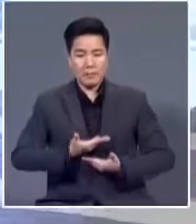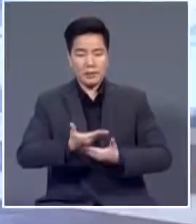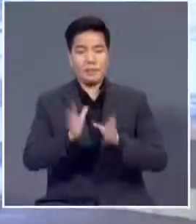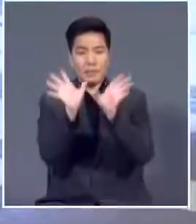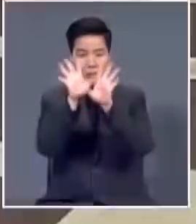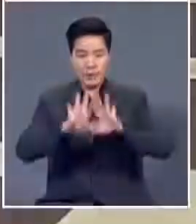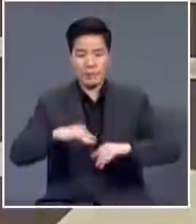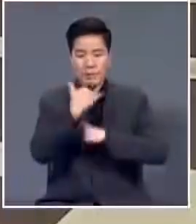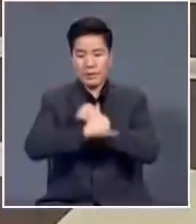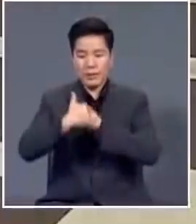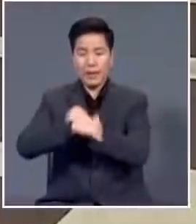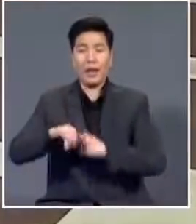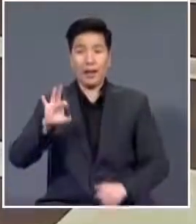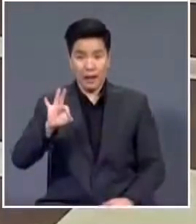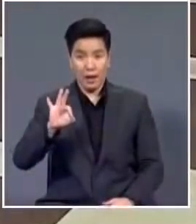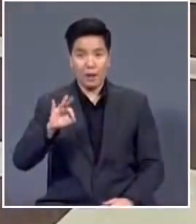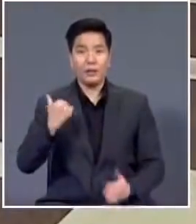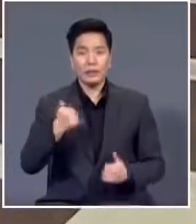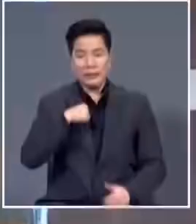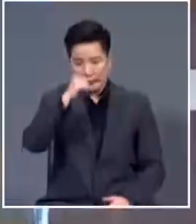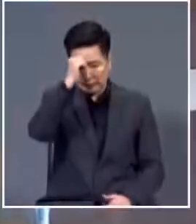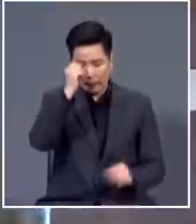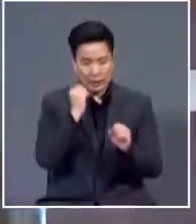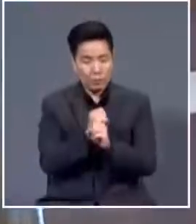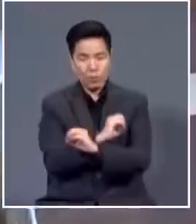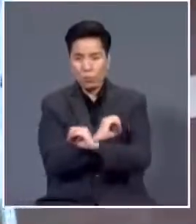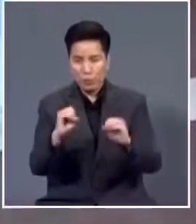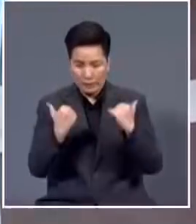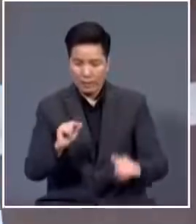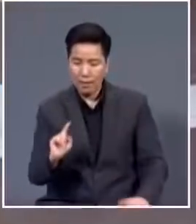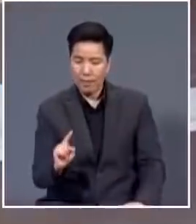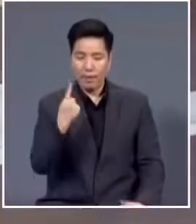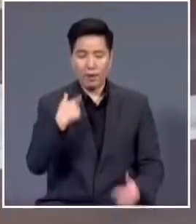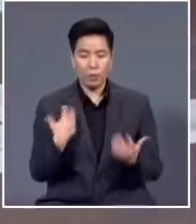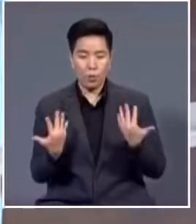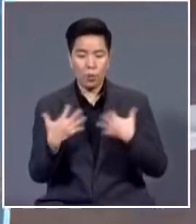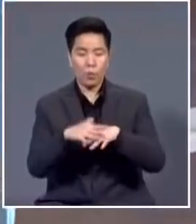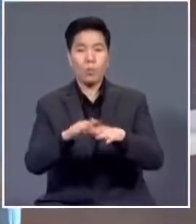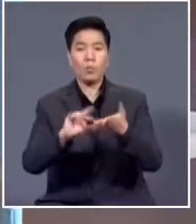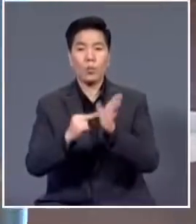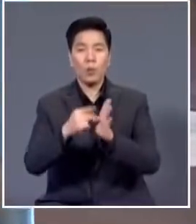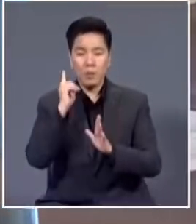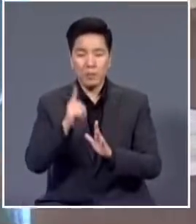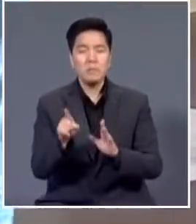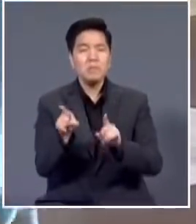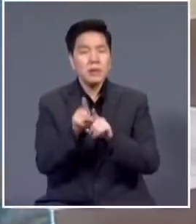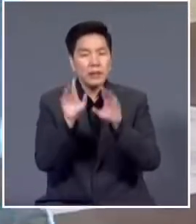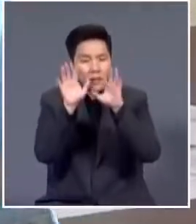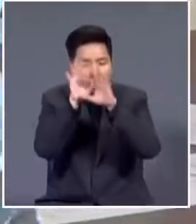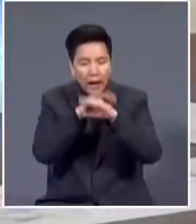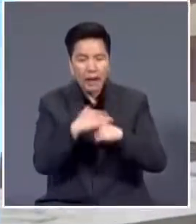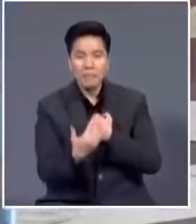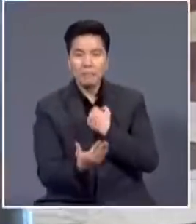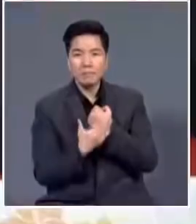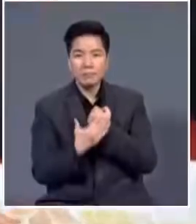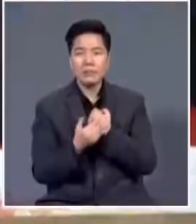9ประเทศอีกด้วยซึ่งอินเดียไม่เคยทำมาก่อนในอดีตนะครับการเข้าร่วมครั้งนี้จึงถือว่าเป็นการส่งสัญญาณการ